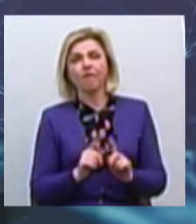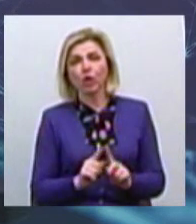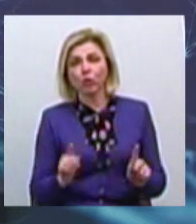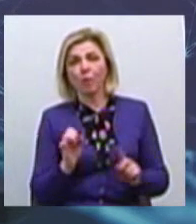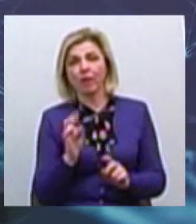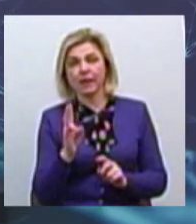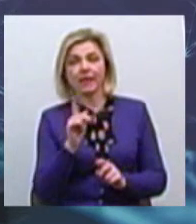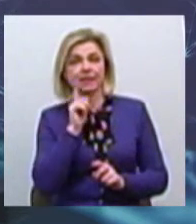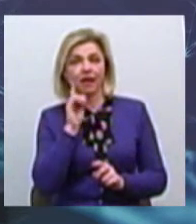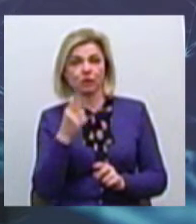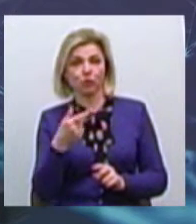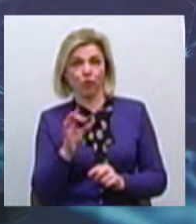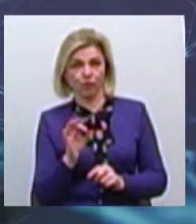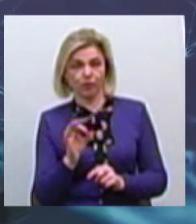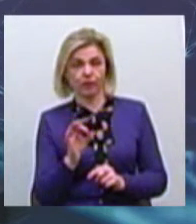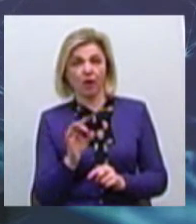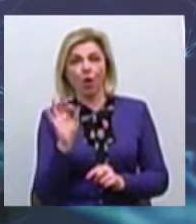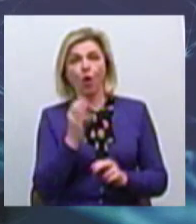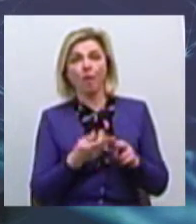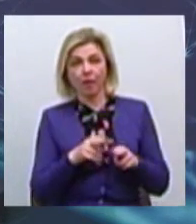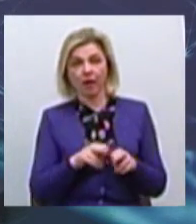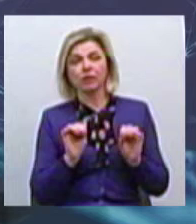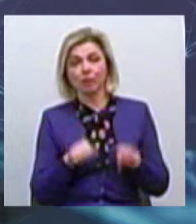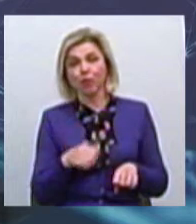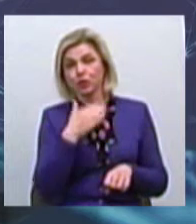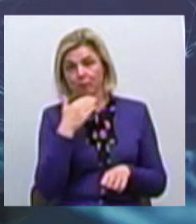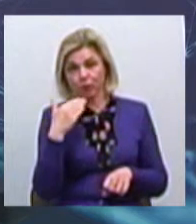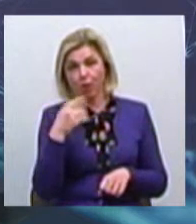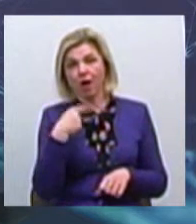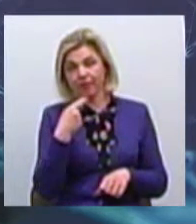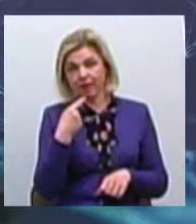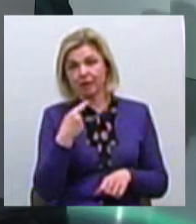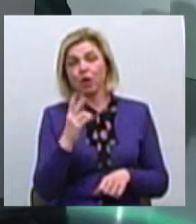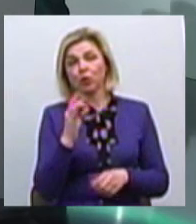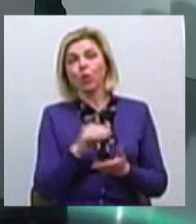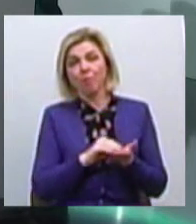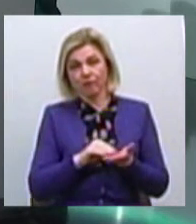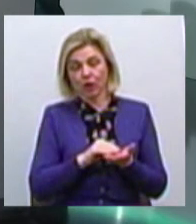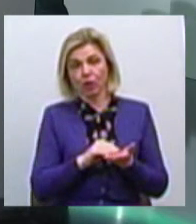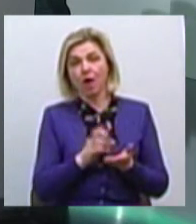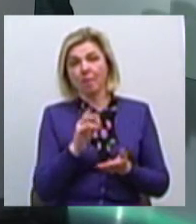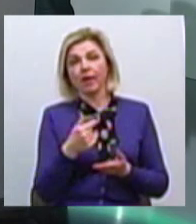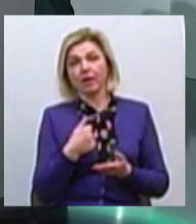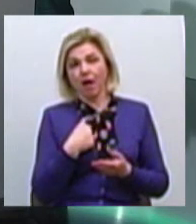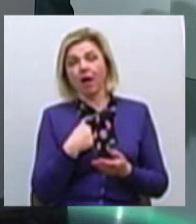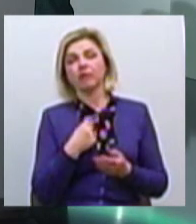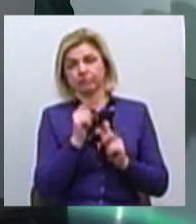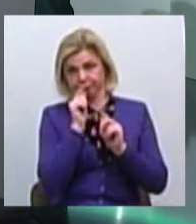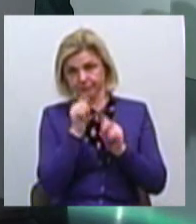называемый, Зеленского. Об этом можно многое говорить. Но, повторюсь, я бы сконцентрировался на том,